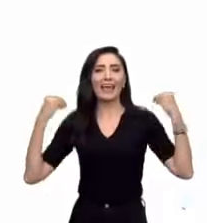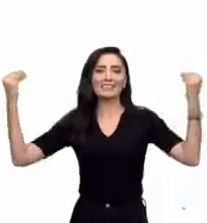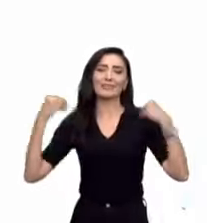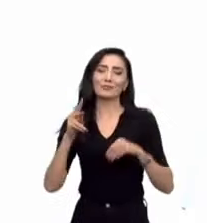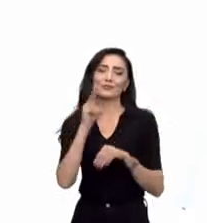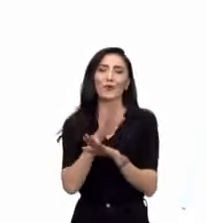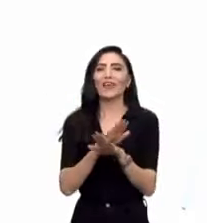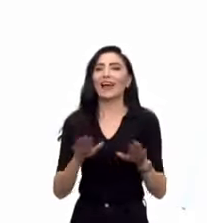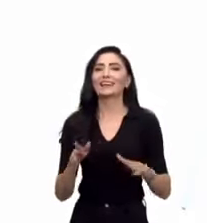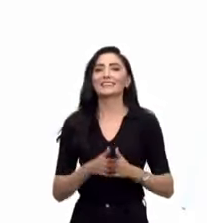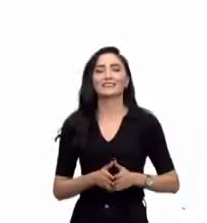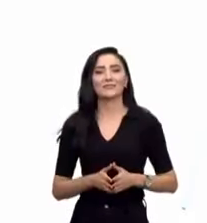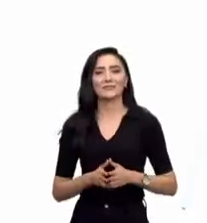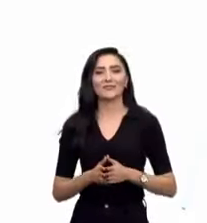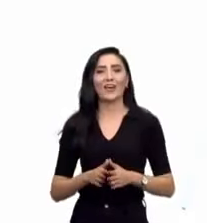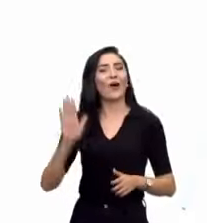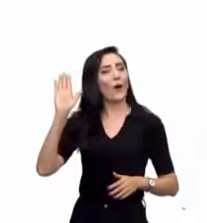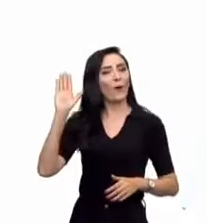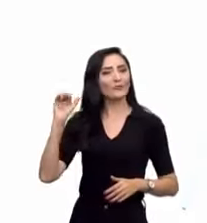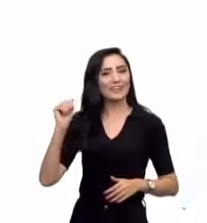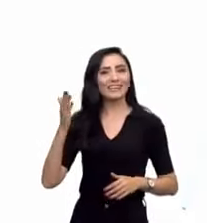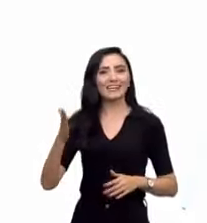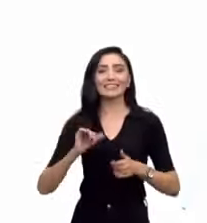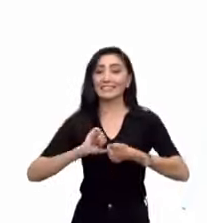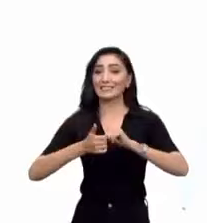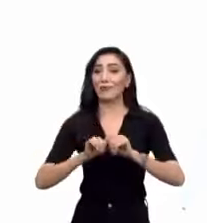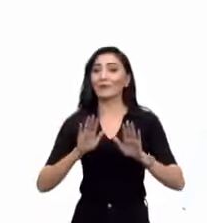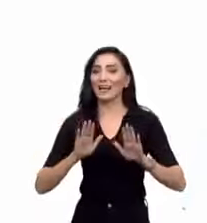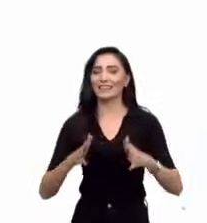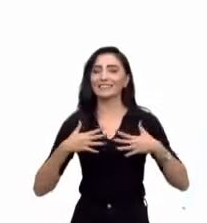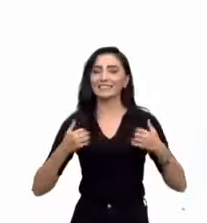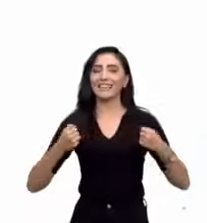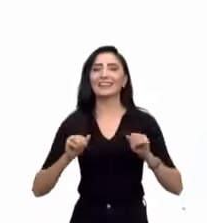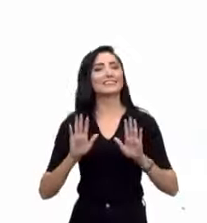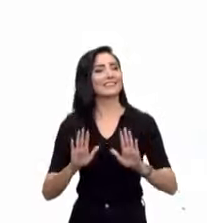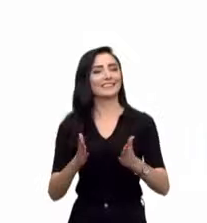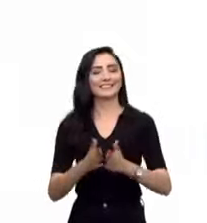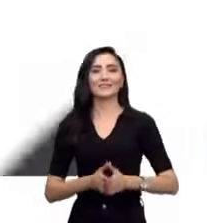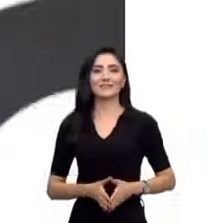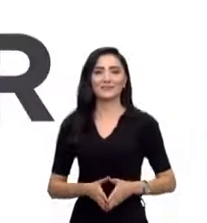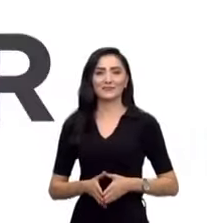egzersizimiz sona erdi. Hoşça kalın, sporla kalın, sağlıkla kalın.